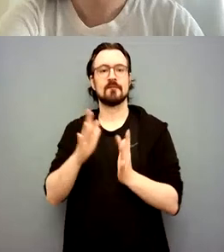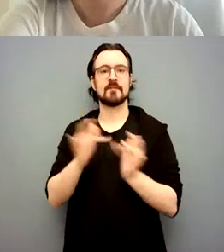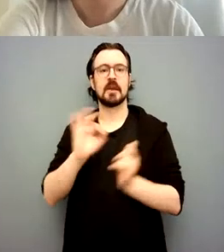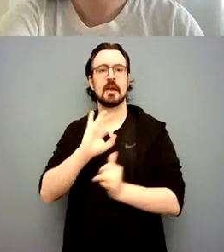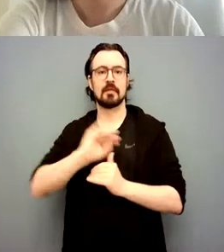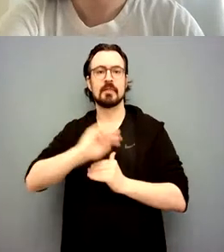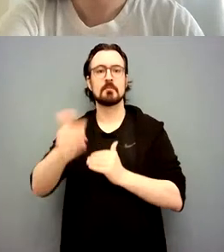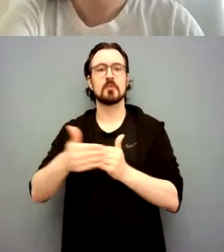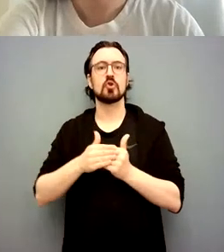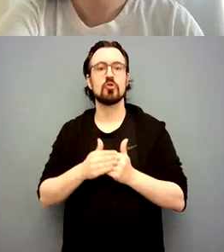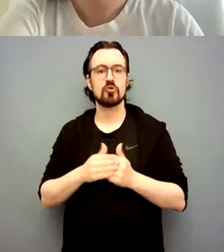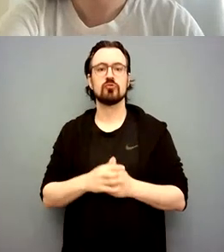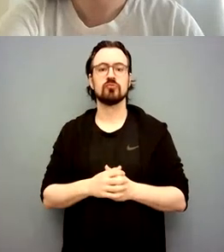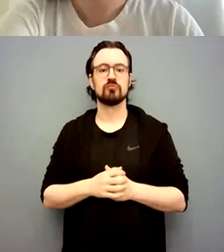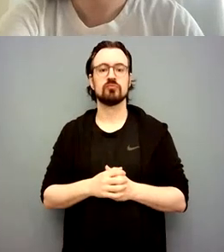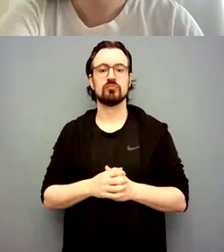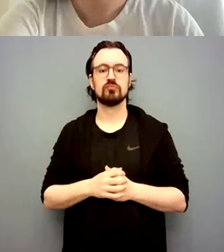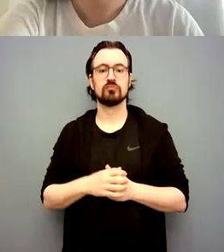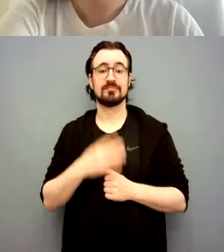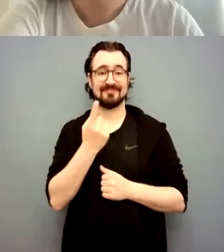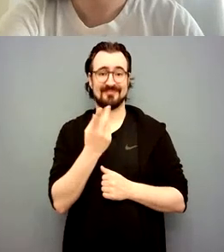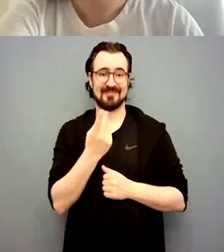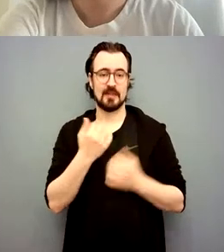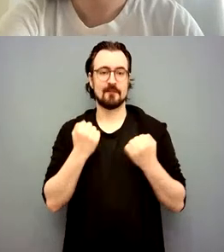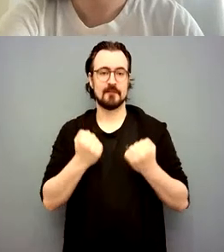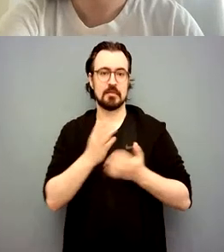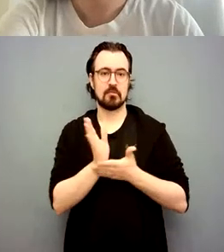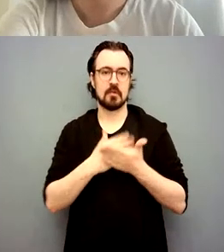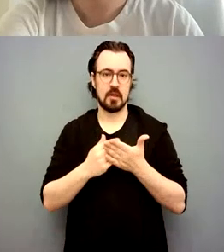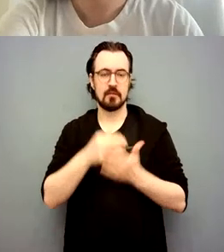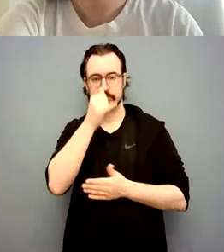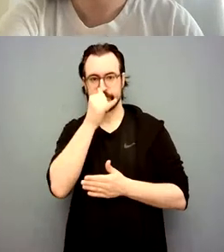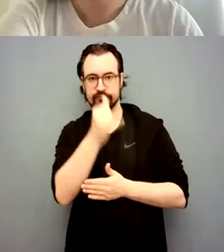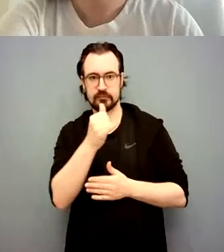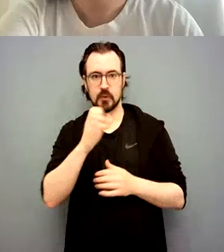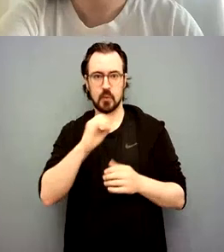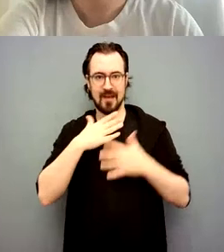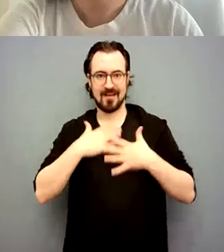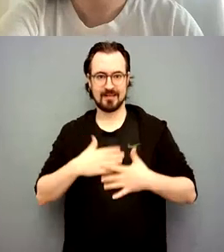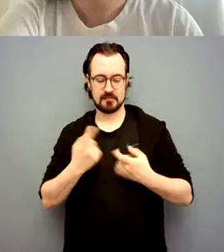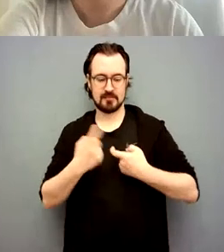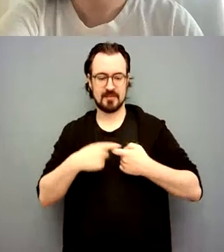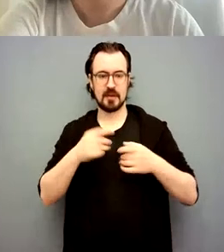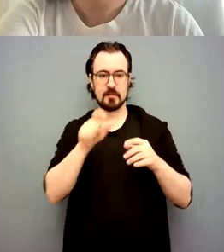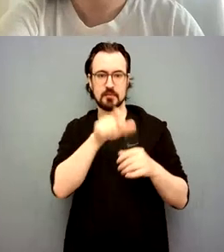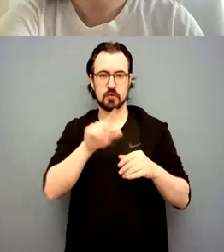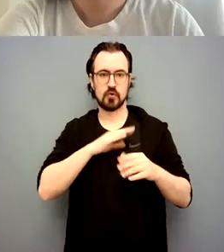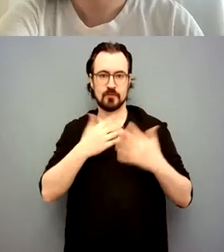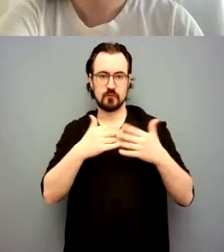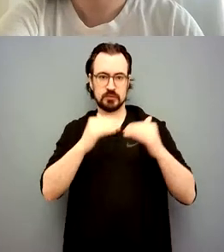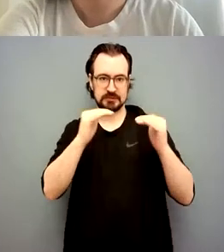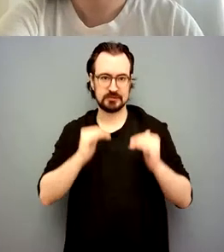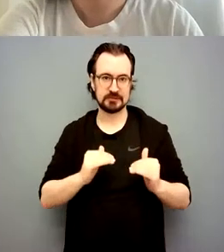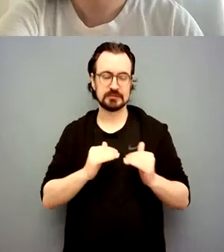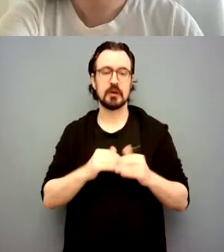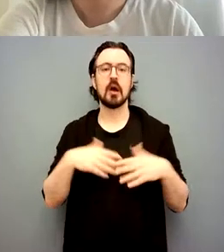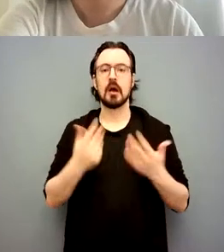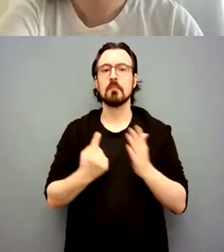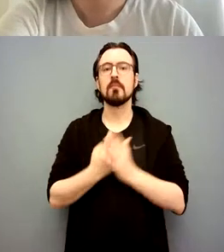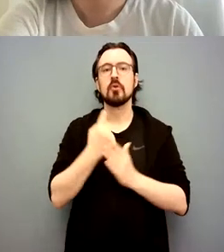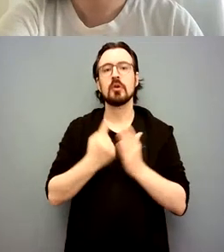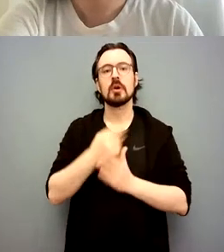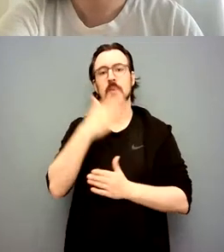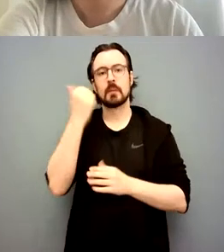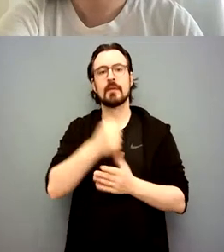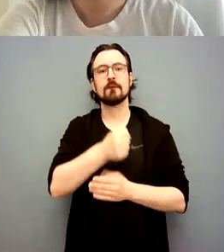tillbaka. En annan viktig del i att förebygga ohälsa hos personer med funktionsnedsättning, det är möjligheten att